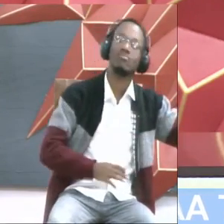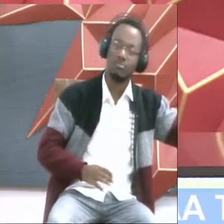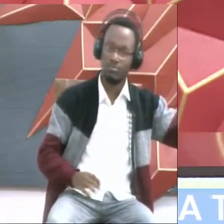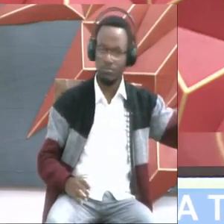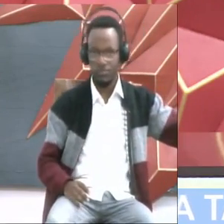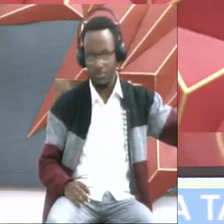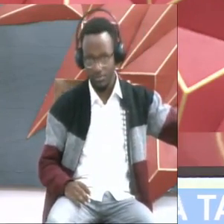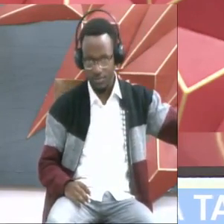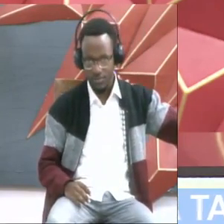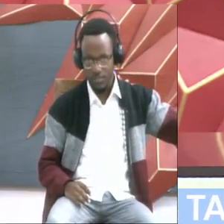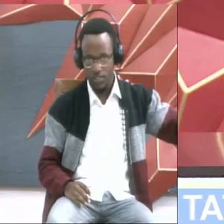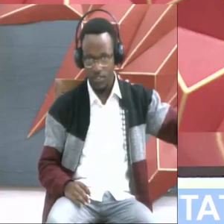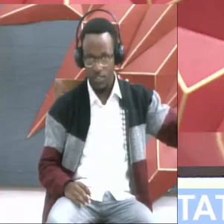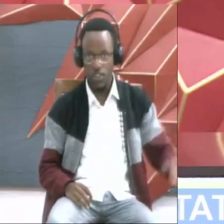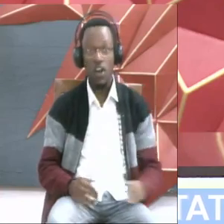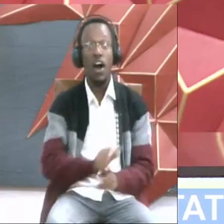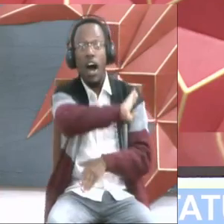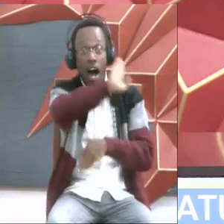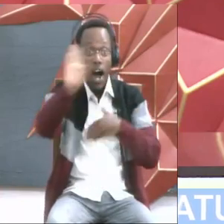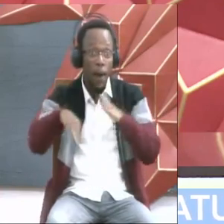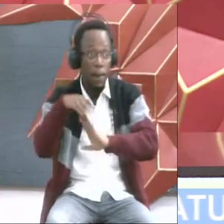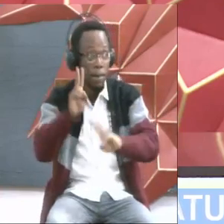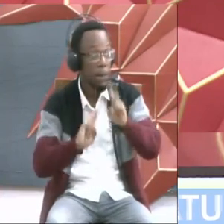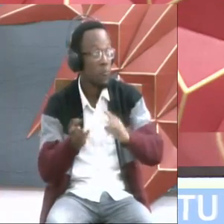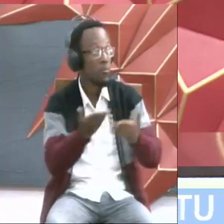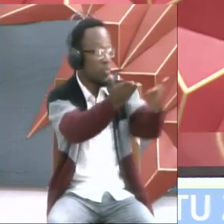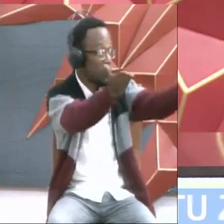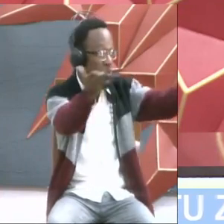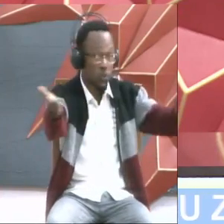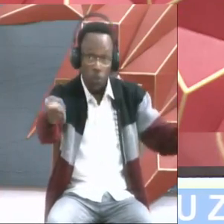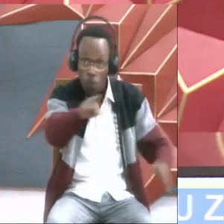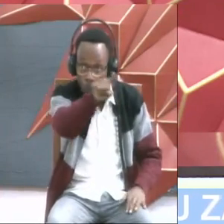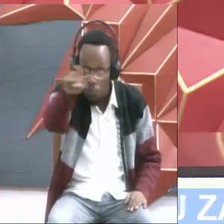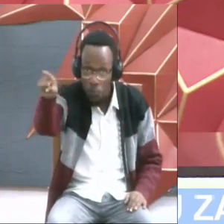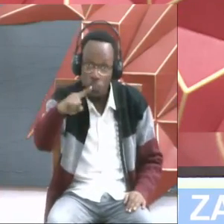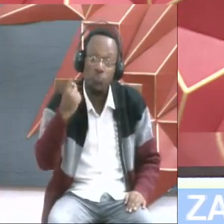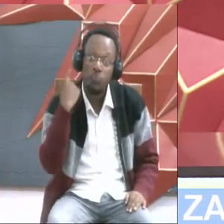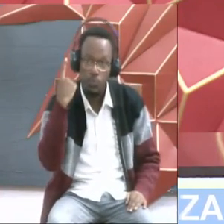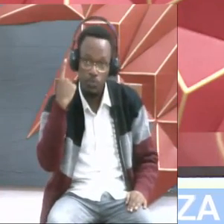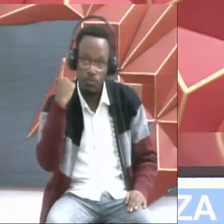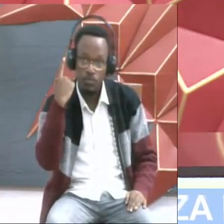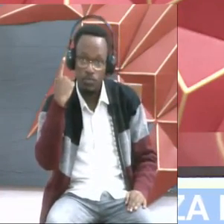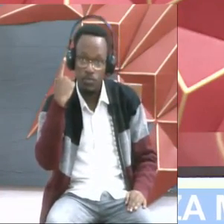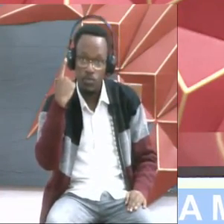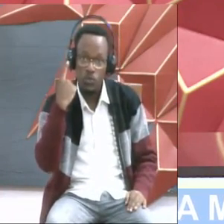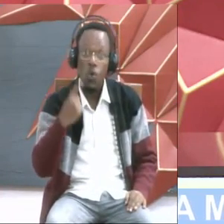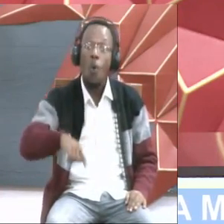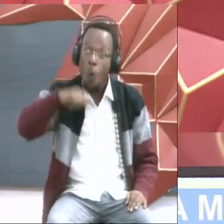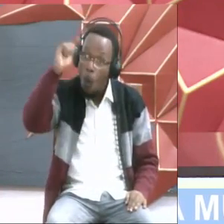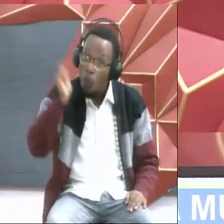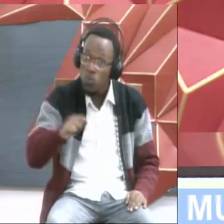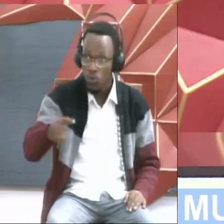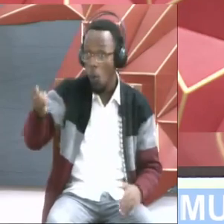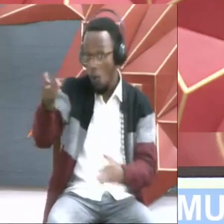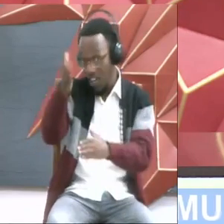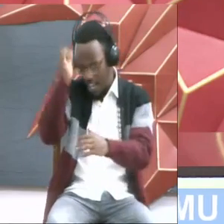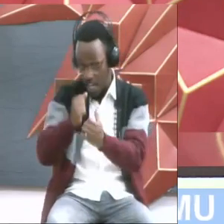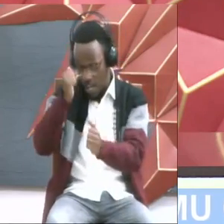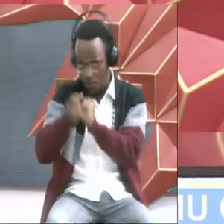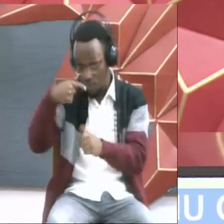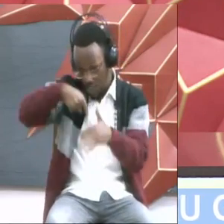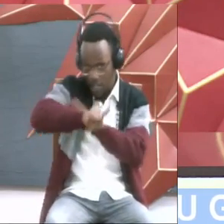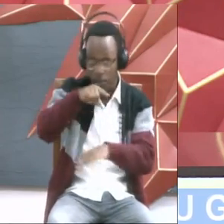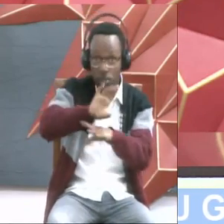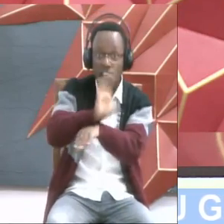ngo abantu bose baje hano babyumve ko umuntu yinjiye hano muri asamble akwiye